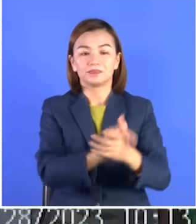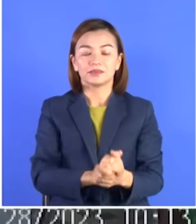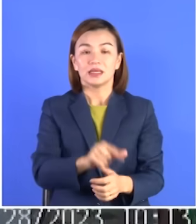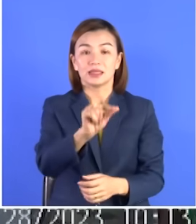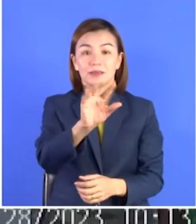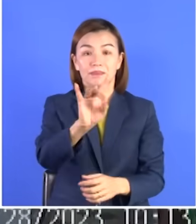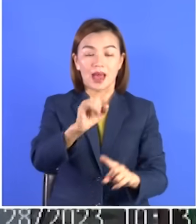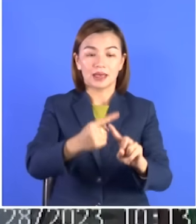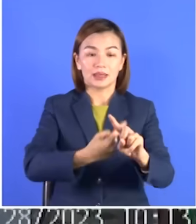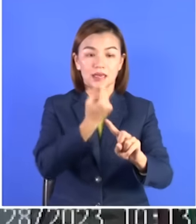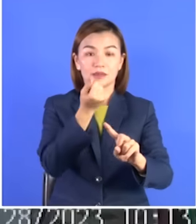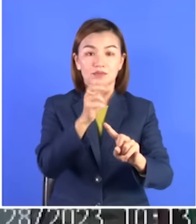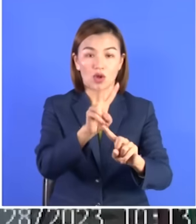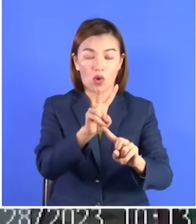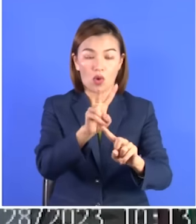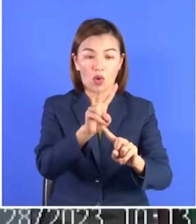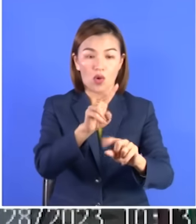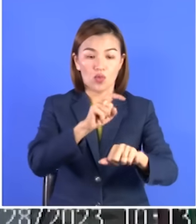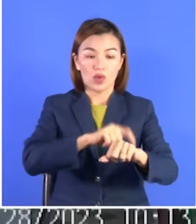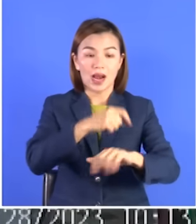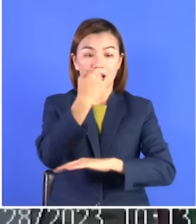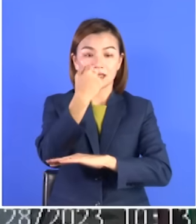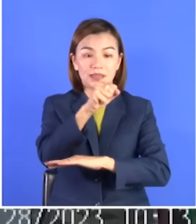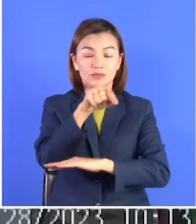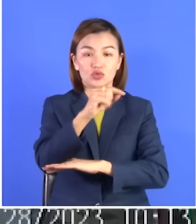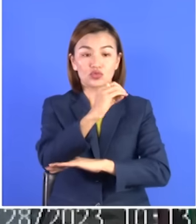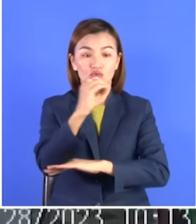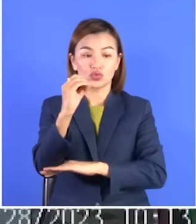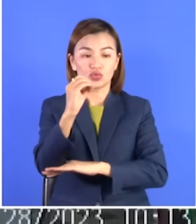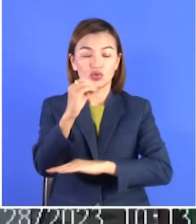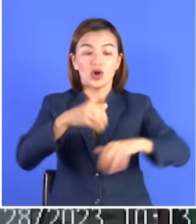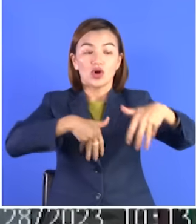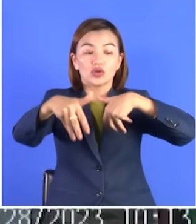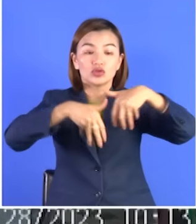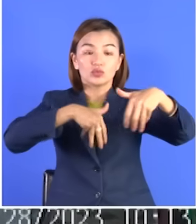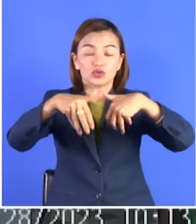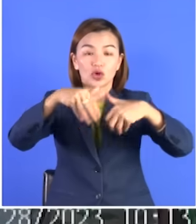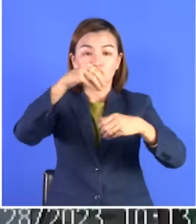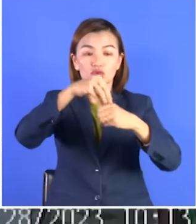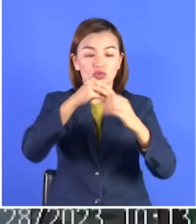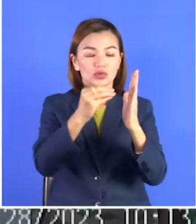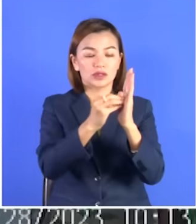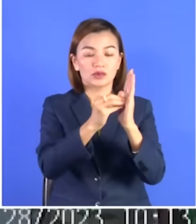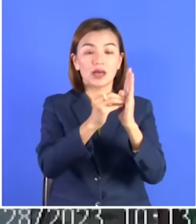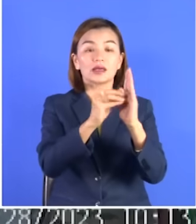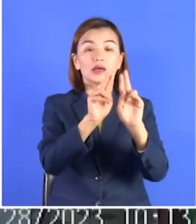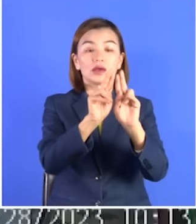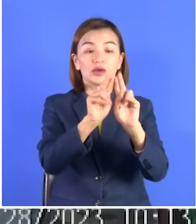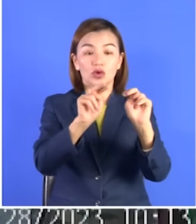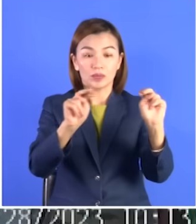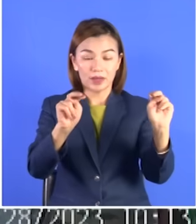ธันวาคมเวลาประมาณสัก 10:00นที่หมู่บ้านรัตนาธิเบศตำบลบางรรักพัฒนาบางบัวทองจังหวัด